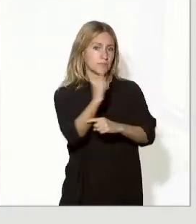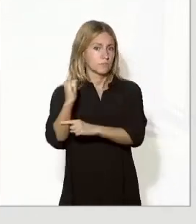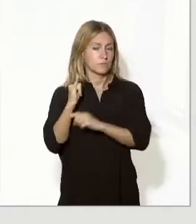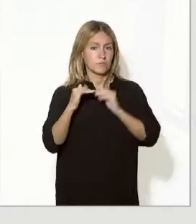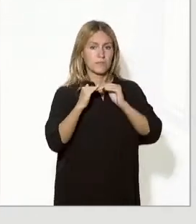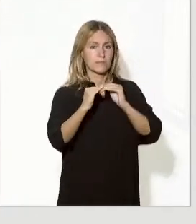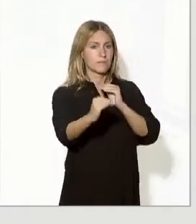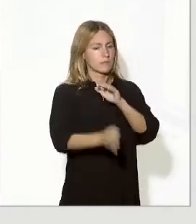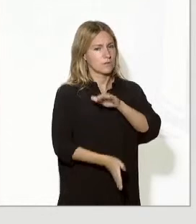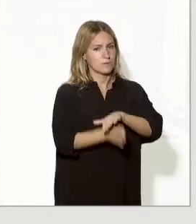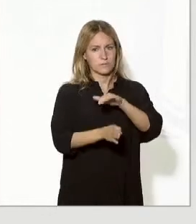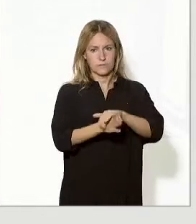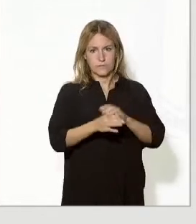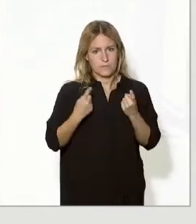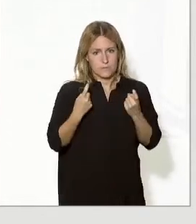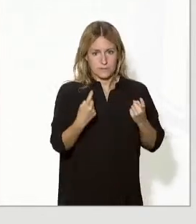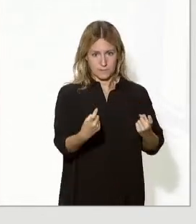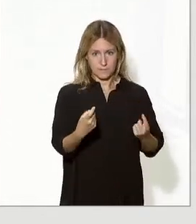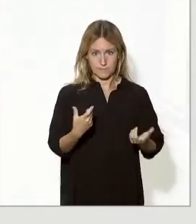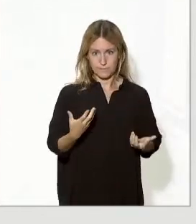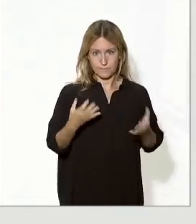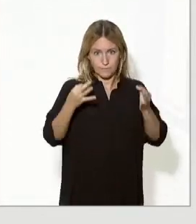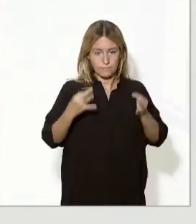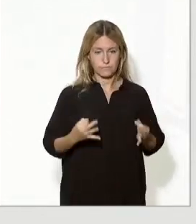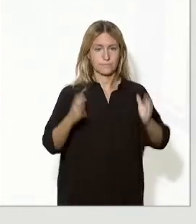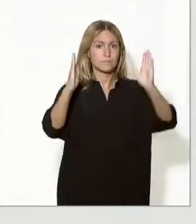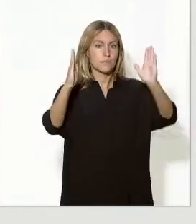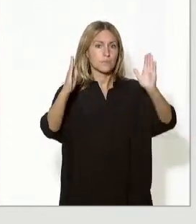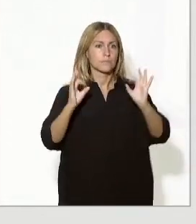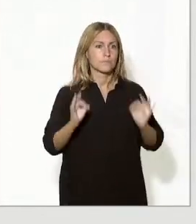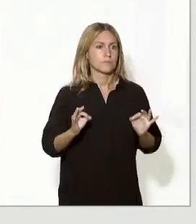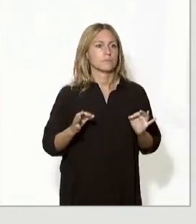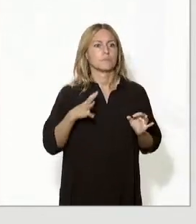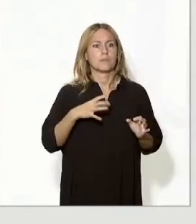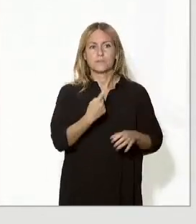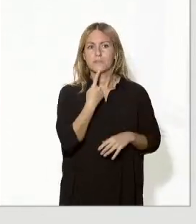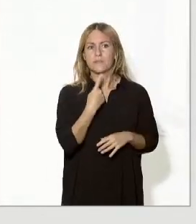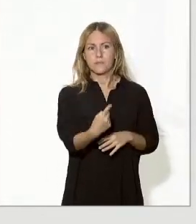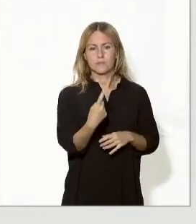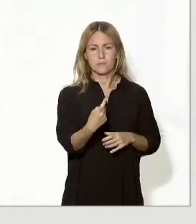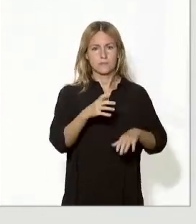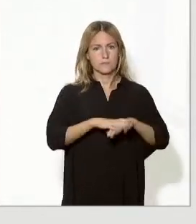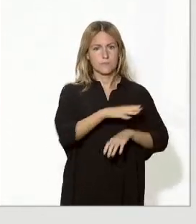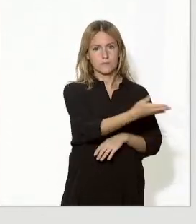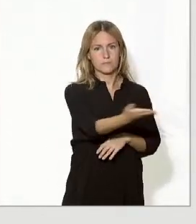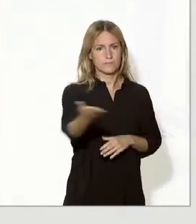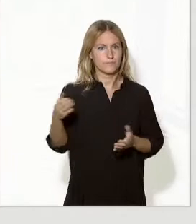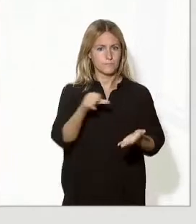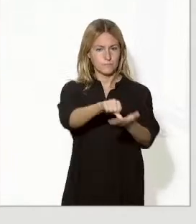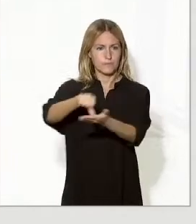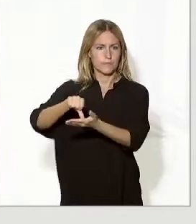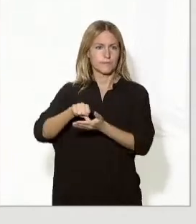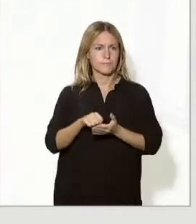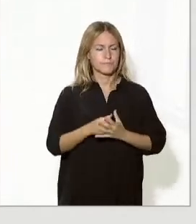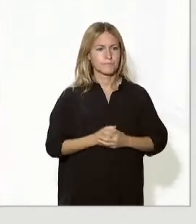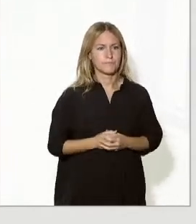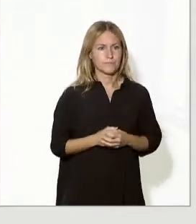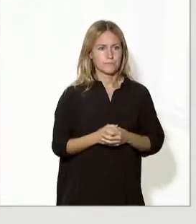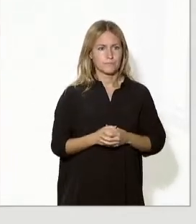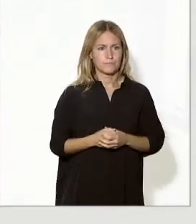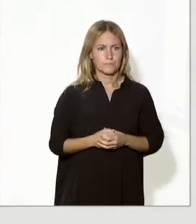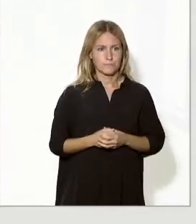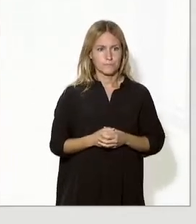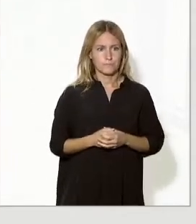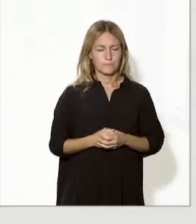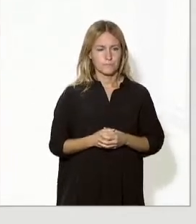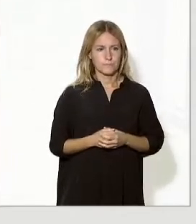institucions, una estabilitat tan necessària en uns moments de gran dificultat per a la ciutadania. Ningú es pot inhibir